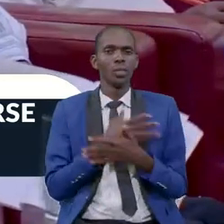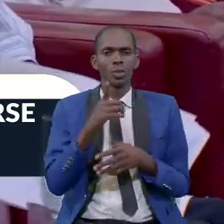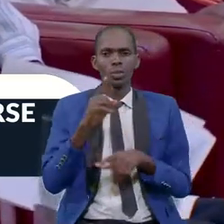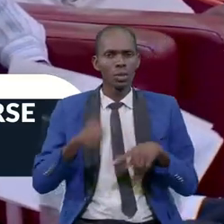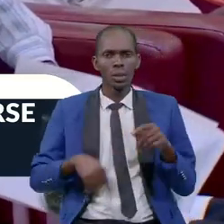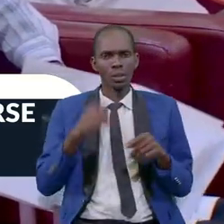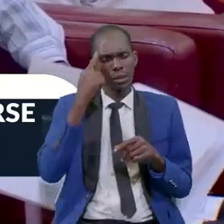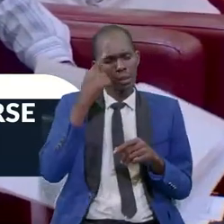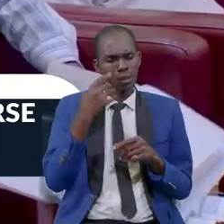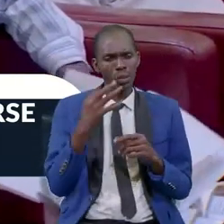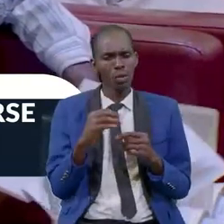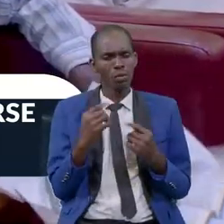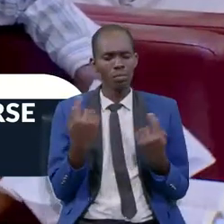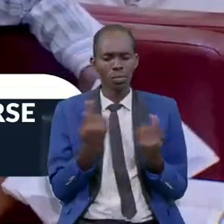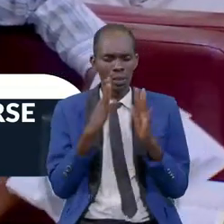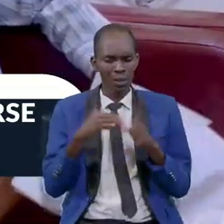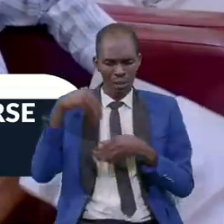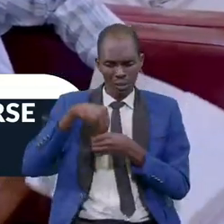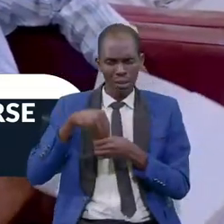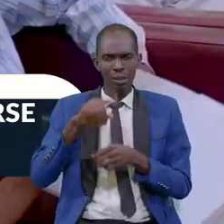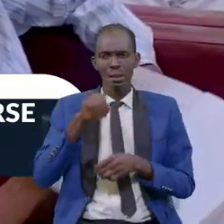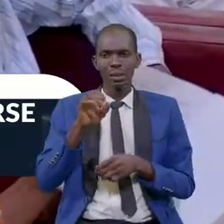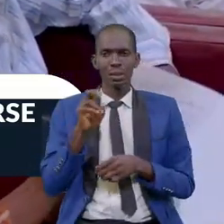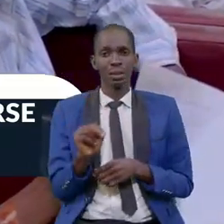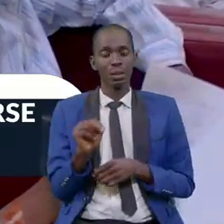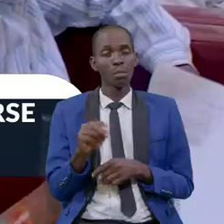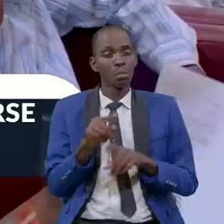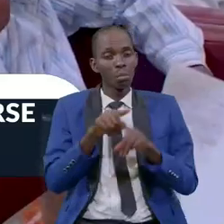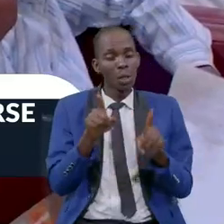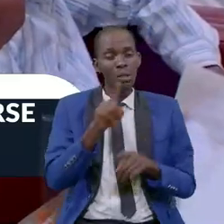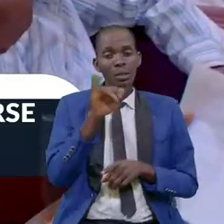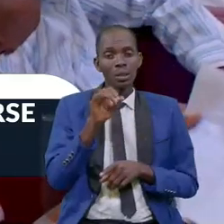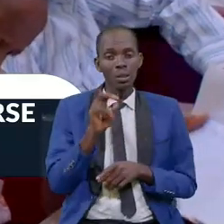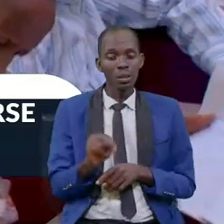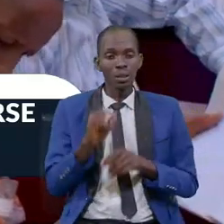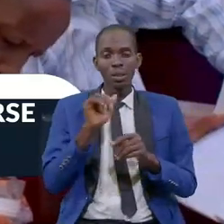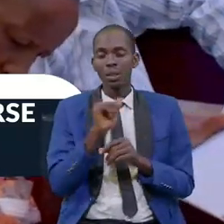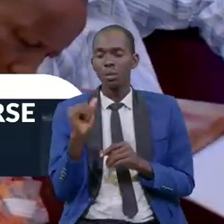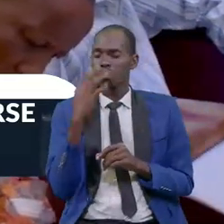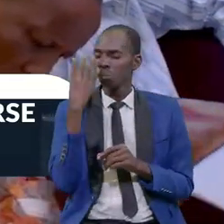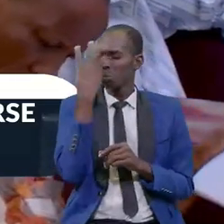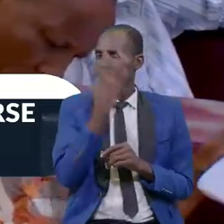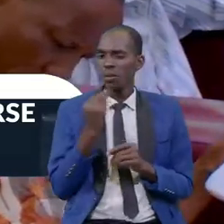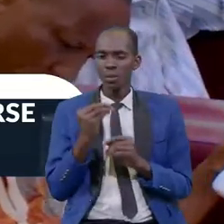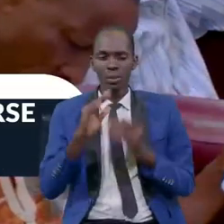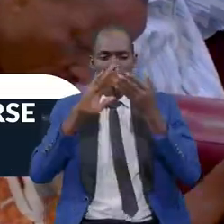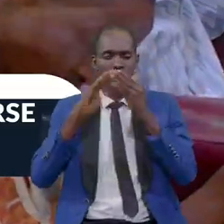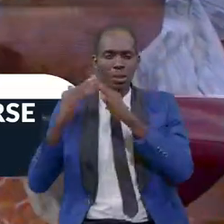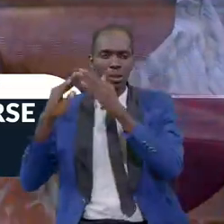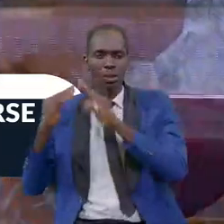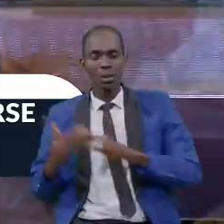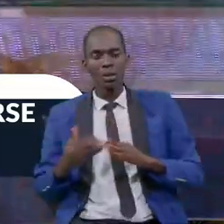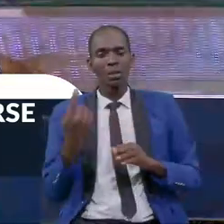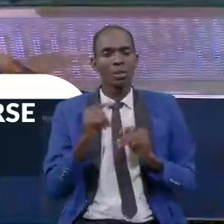On n'aurait même pas pensé aux pécheurs en enfer, aux pécheurs à Sion. La Sion, la ville